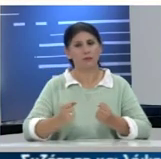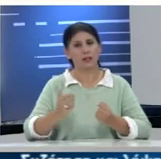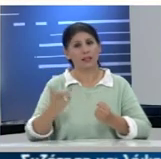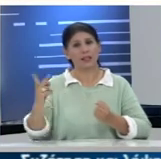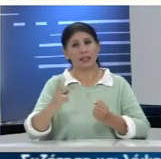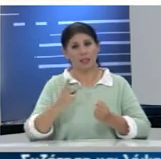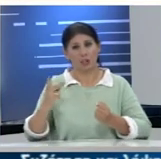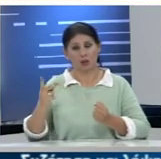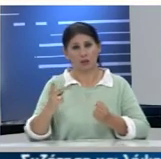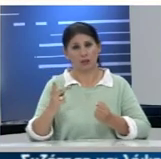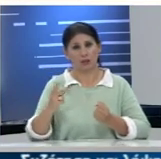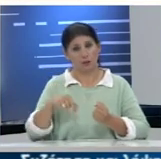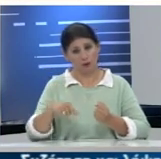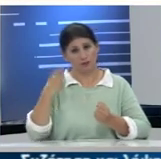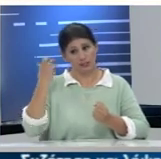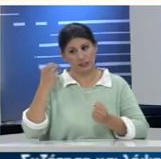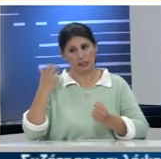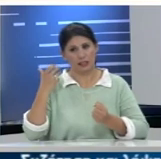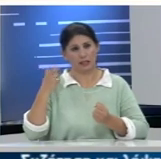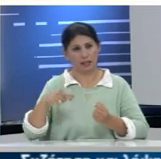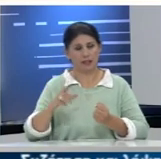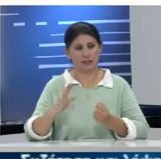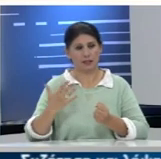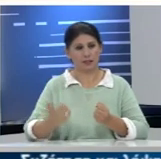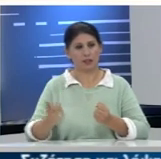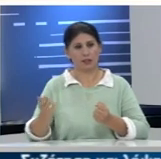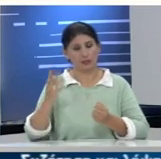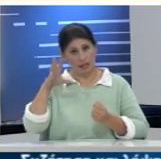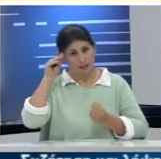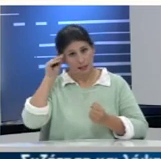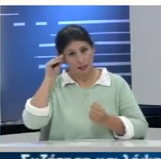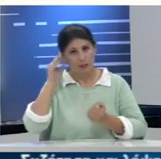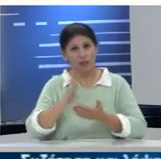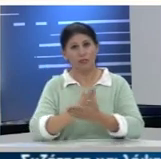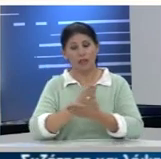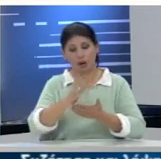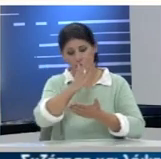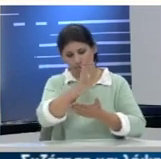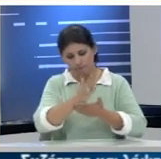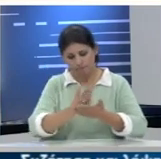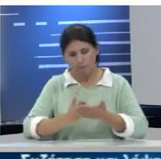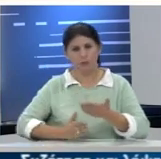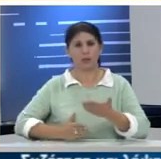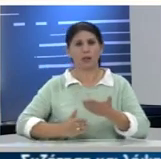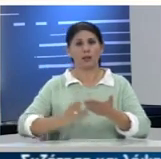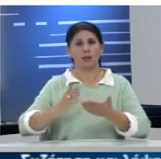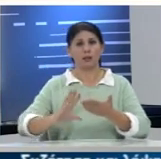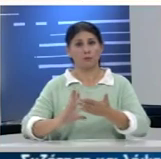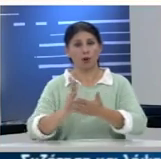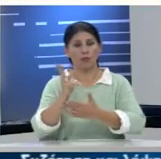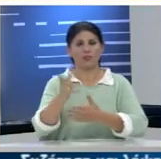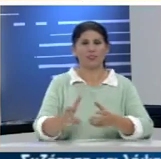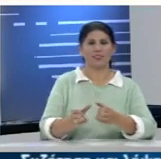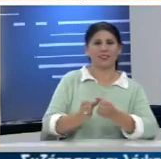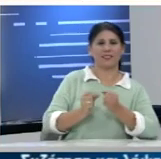και κοινωνικά υπ' αυτή την έννοια, έτσι θα γίνεται αντιληπτή, διαχωριστική γραμμή ανάμεσα στην προοδευτική και τη